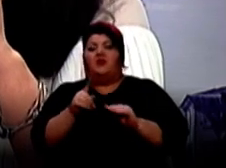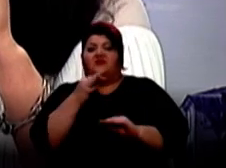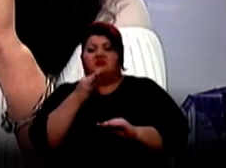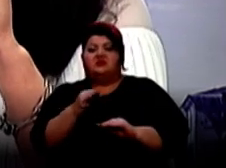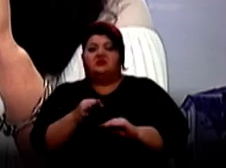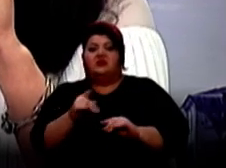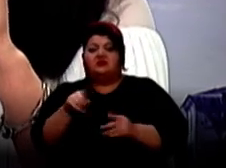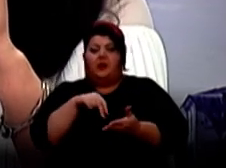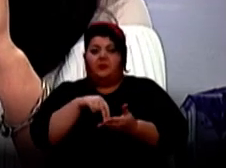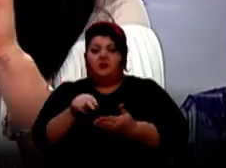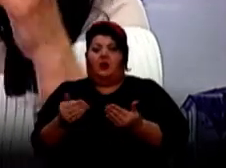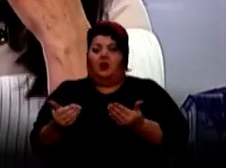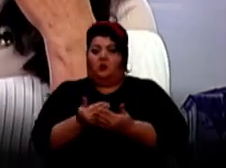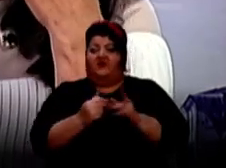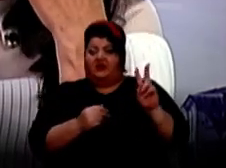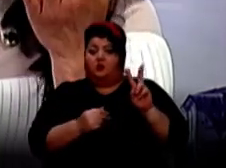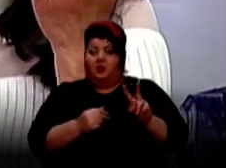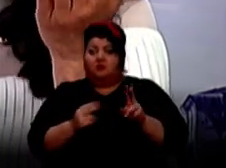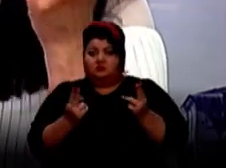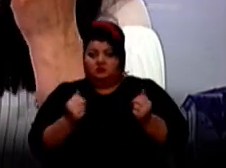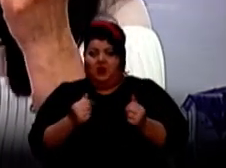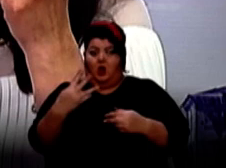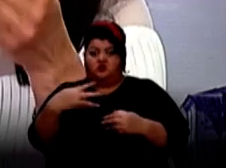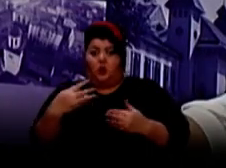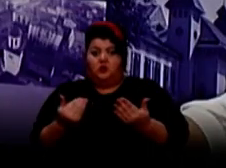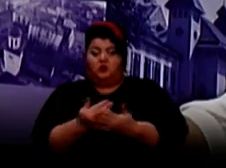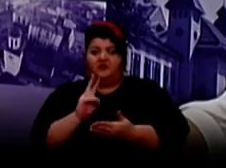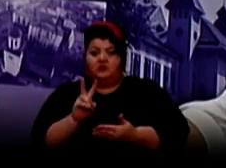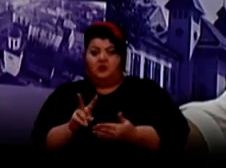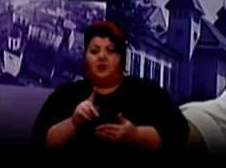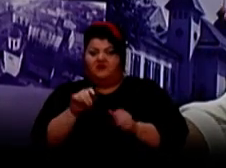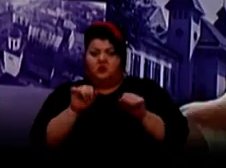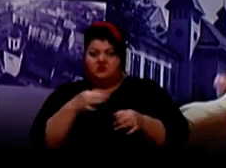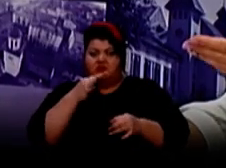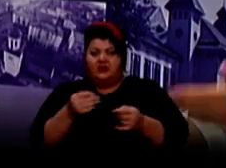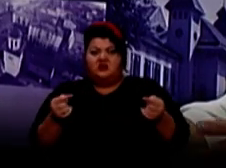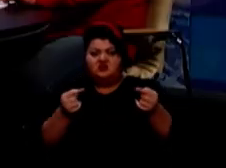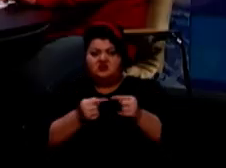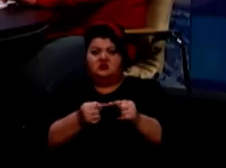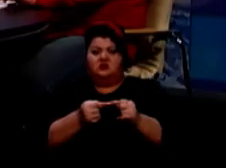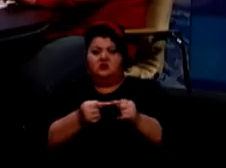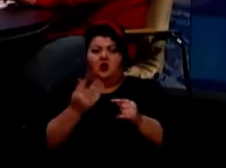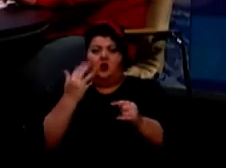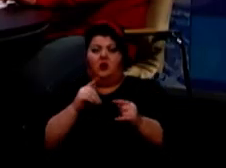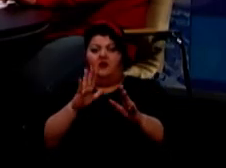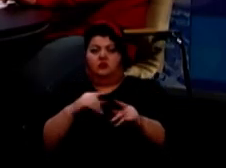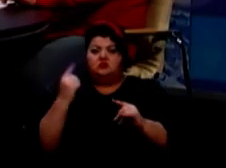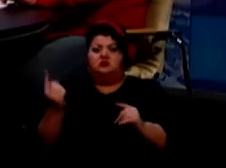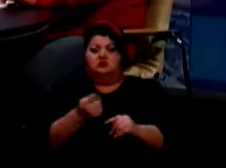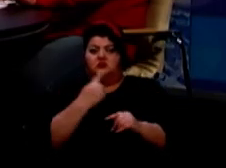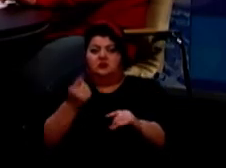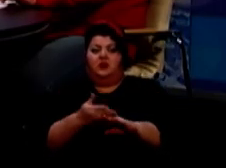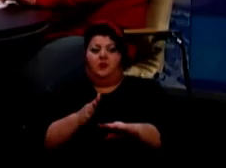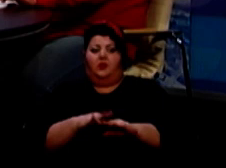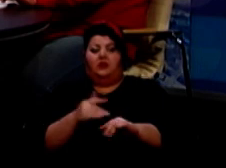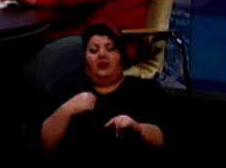сказали, це придбання нових тролейбусів. Так? На 40 нових тролейбусів. Ви можете сказати чітко і конкретно, коли вони будуть курсувати Полтавою? Значить,